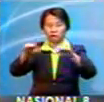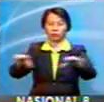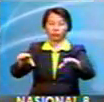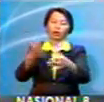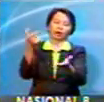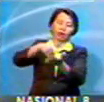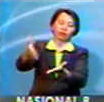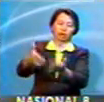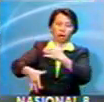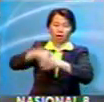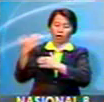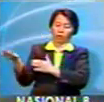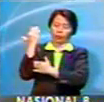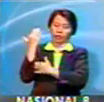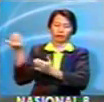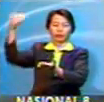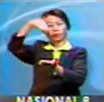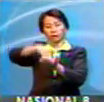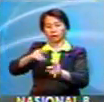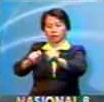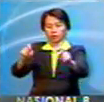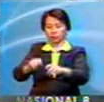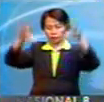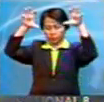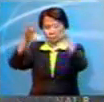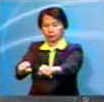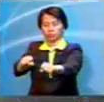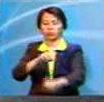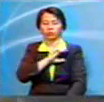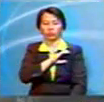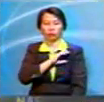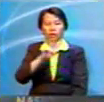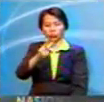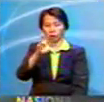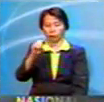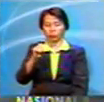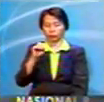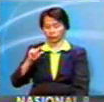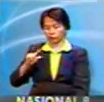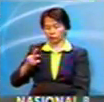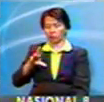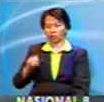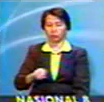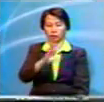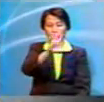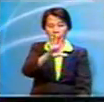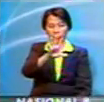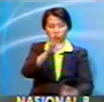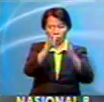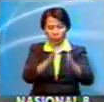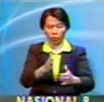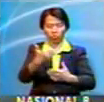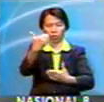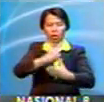Dan awal pagi tadi, sekali lagi premis terbabit digempur polis. 20 GRO warga asing dan 5 tontor yang cuba